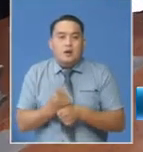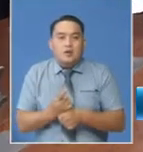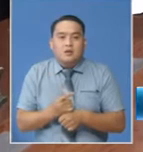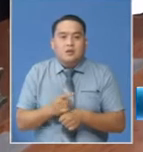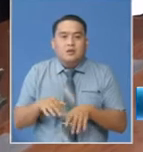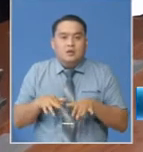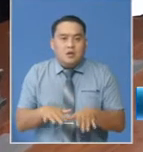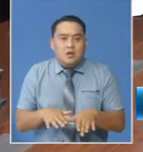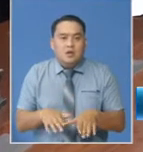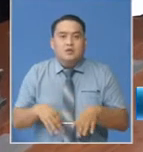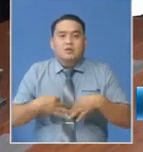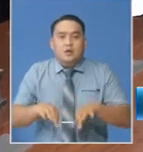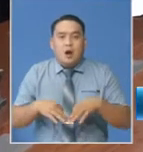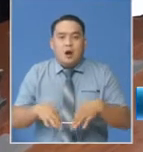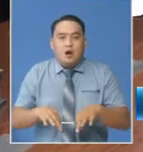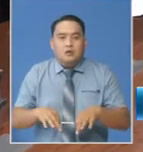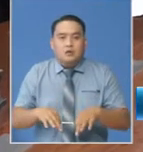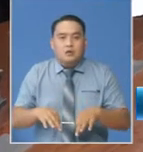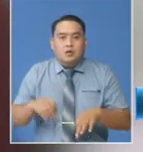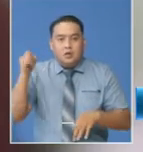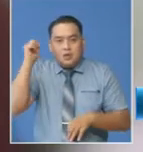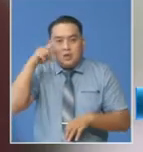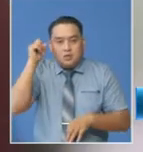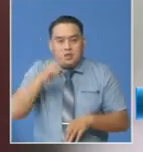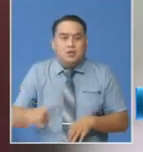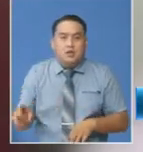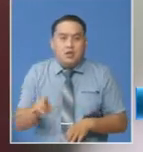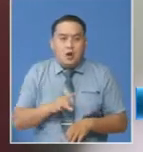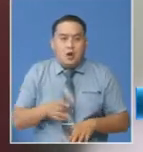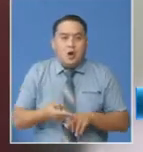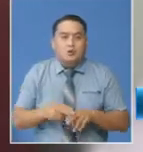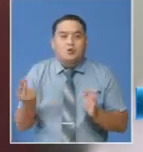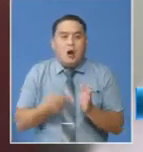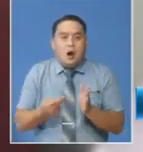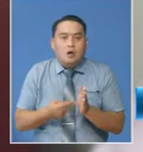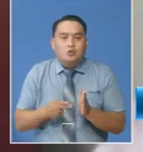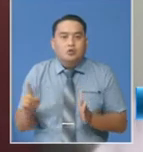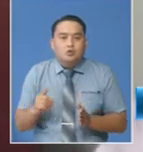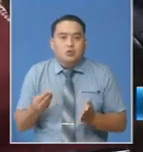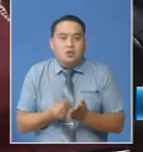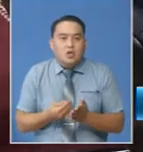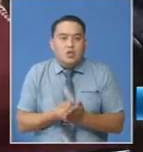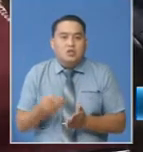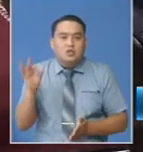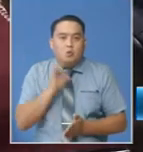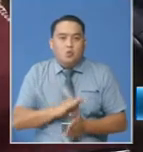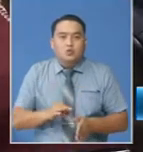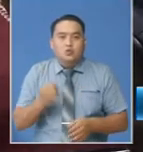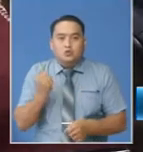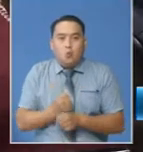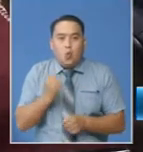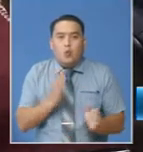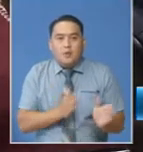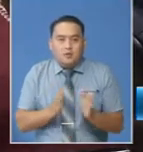отношении руководителя отдела транспорта и коммуникаций из Кильдинского района, который доказал, что бюджетные деньги он использовал строго по